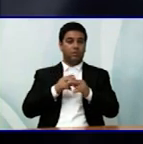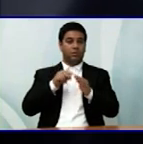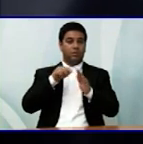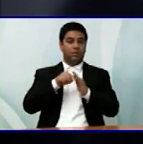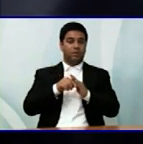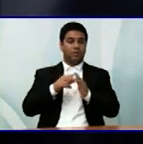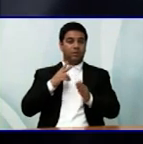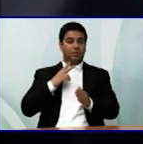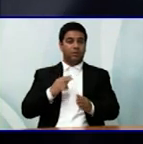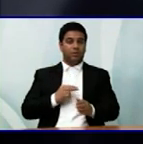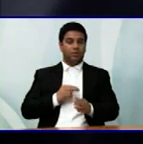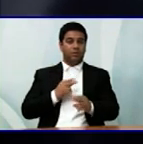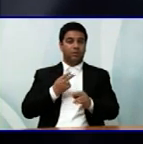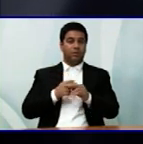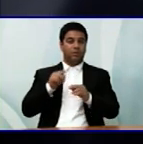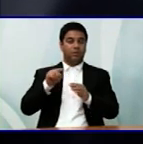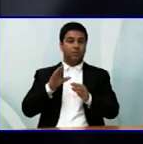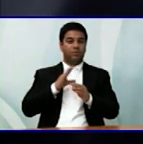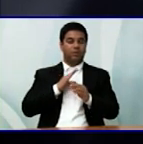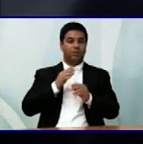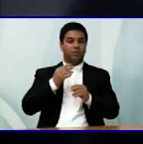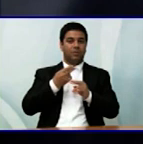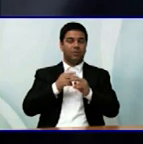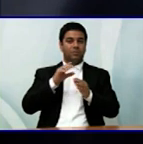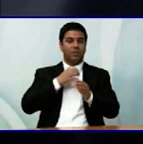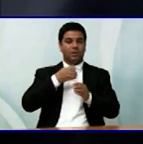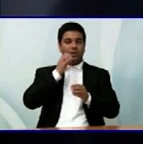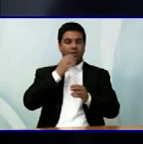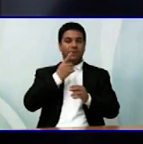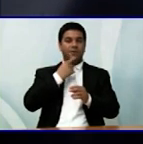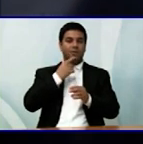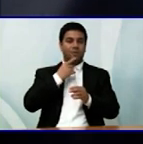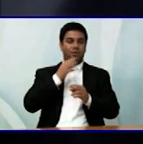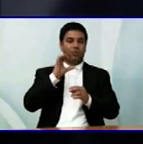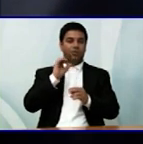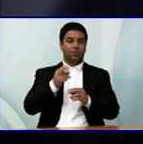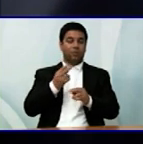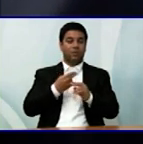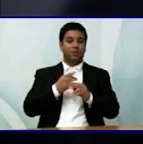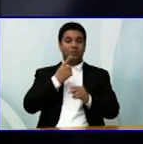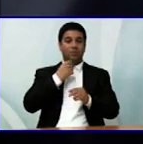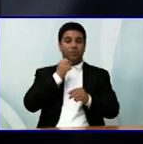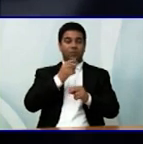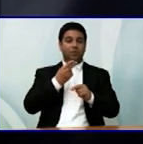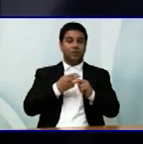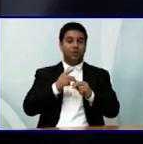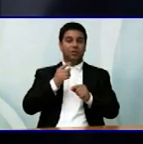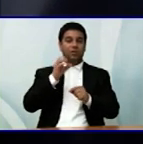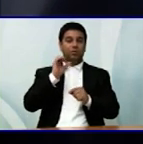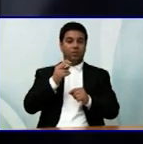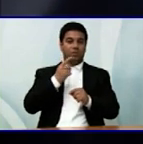kuni qizim shotut sharbatini ichgan edi. Qon tupirgani u sharbatdan